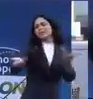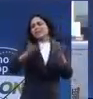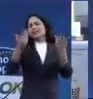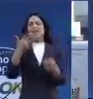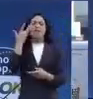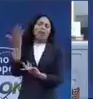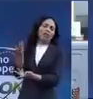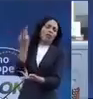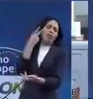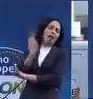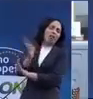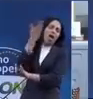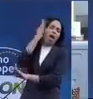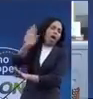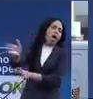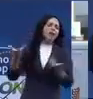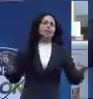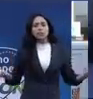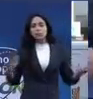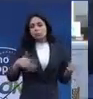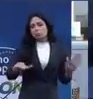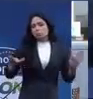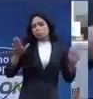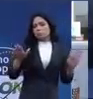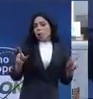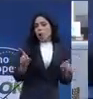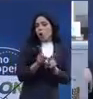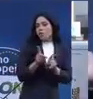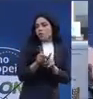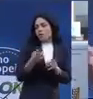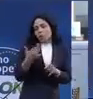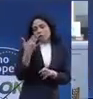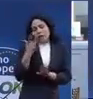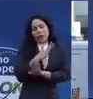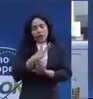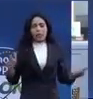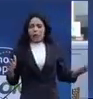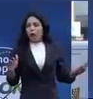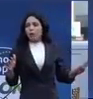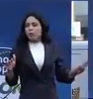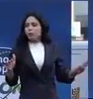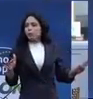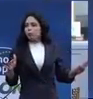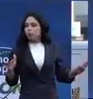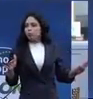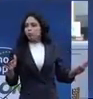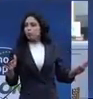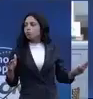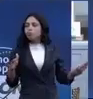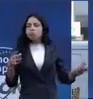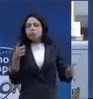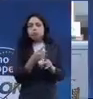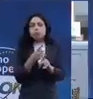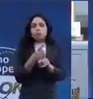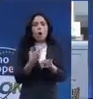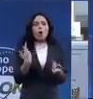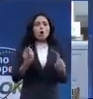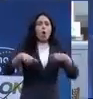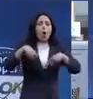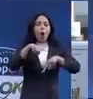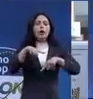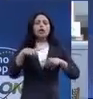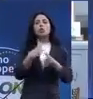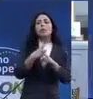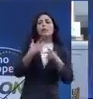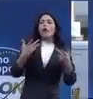fai finta di niente perché tanto si fa finta di niente Sarà il fatto di non cedere a